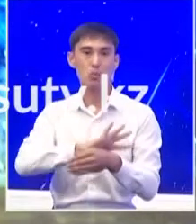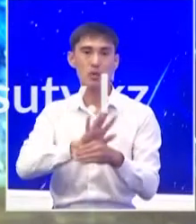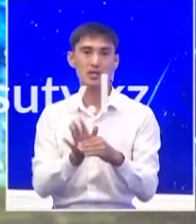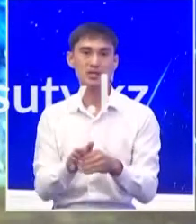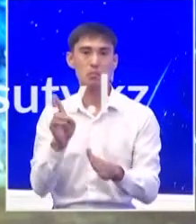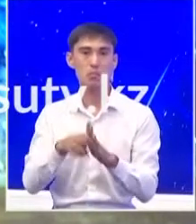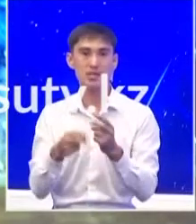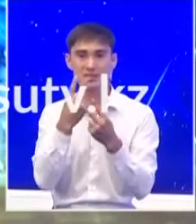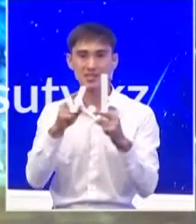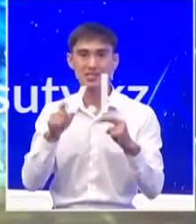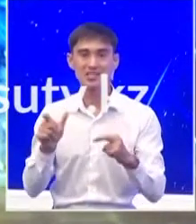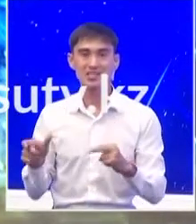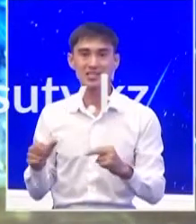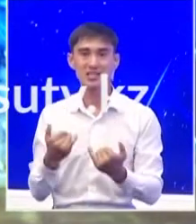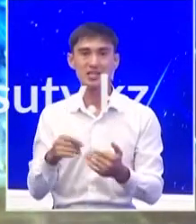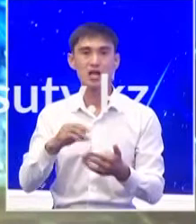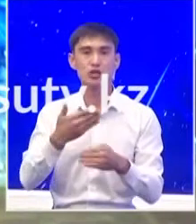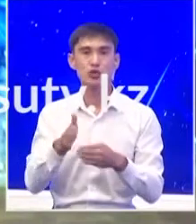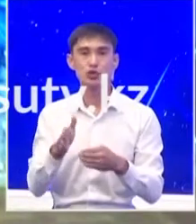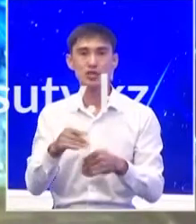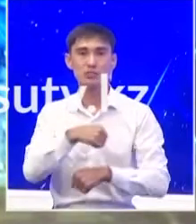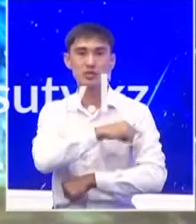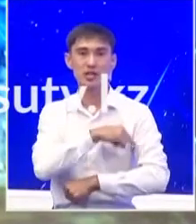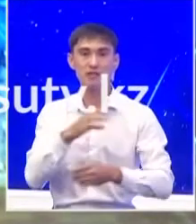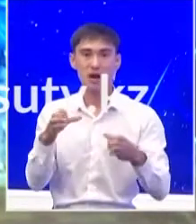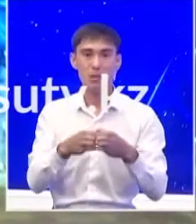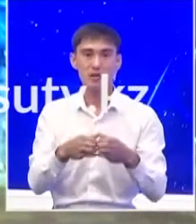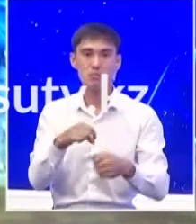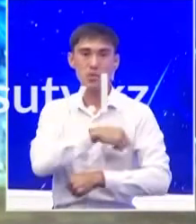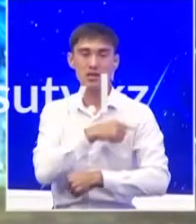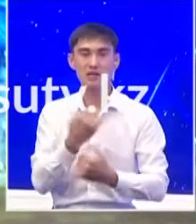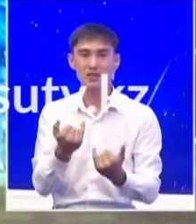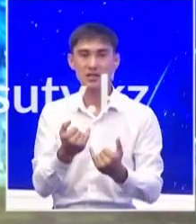зрителей, за исключением членов команд, медиков и снимающей прессы.